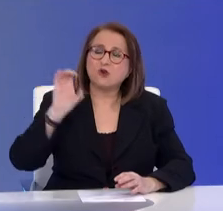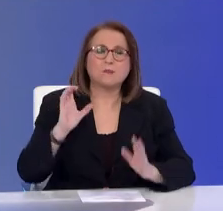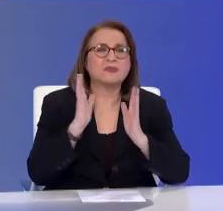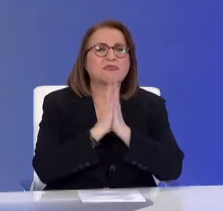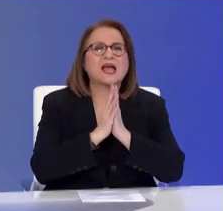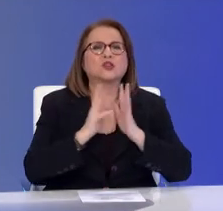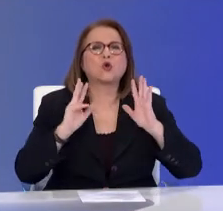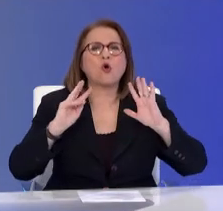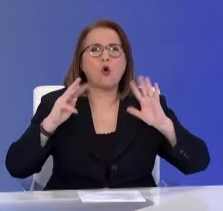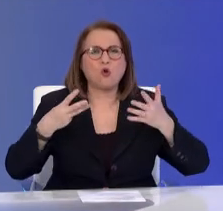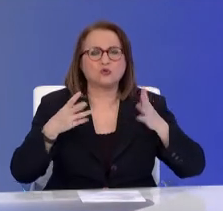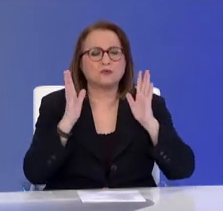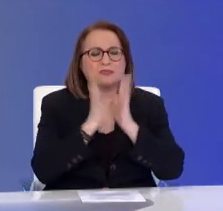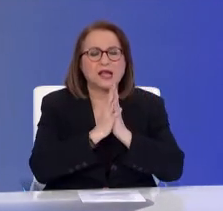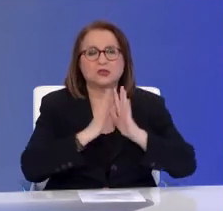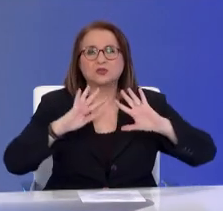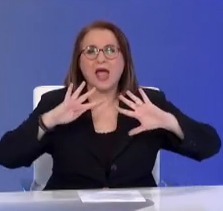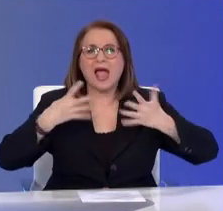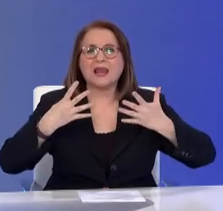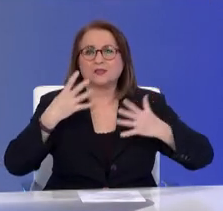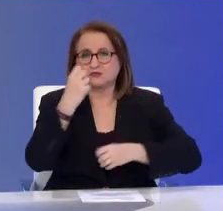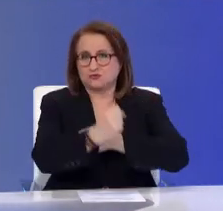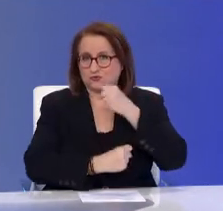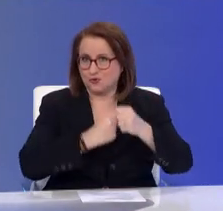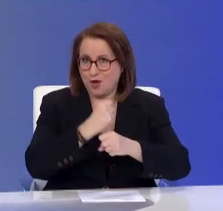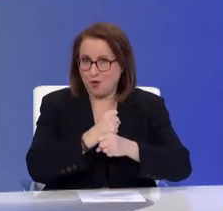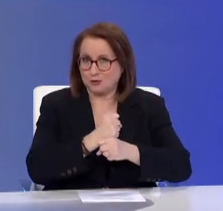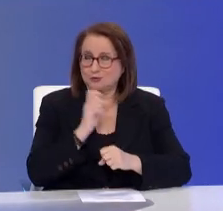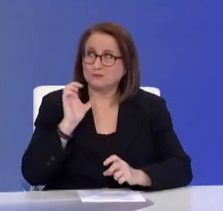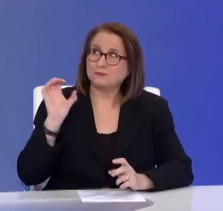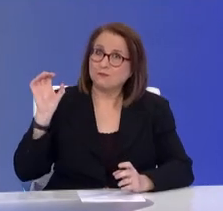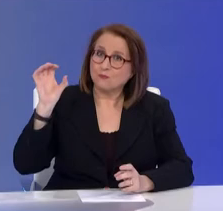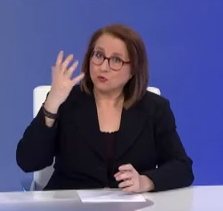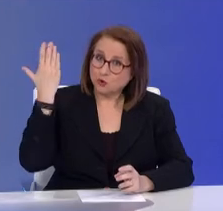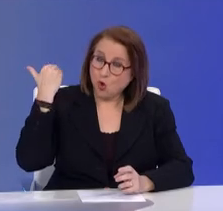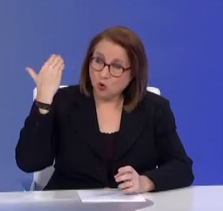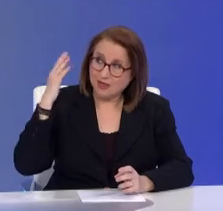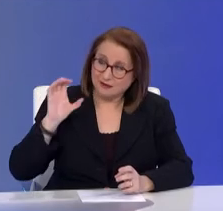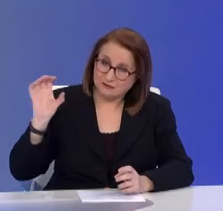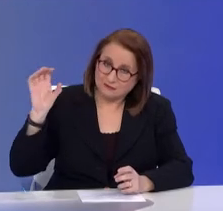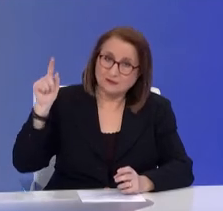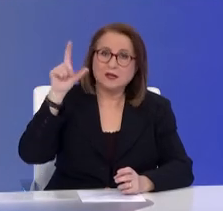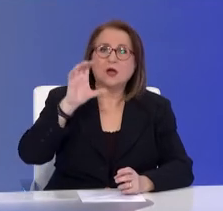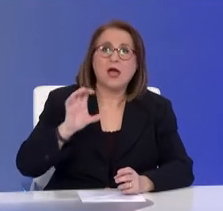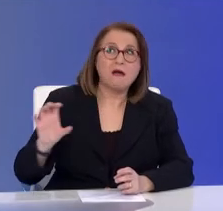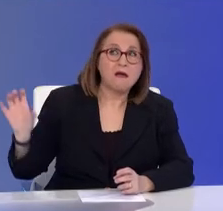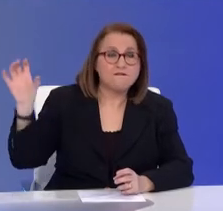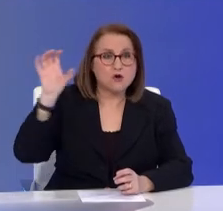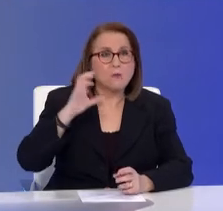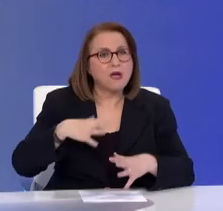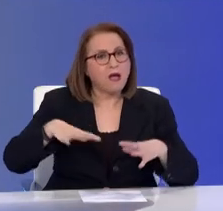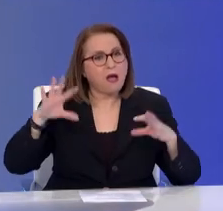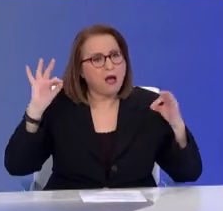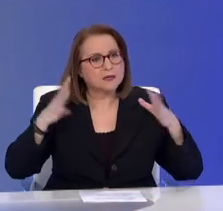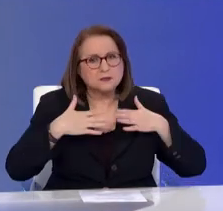και του 19ου αιώνα, το πνευματικό κίνημα του φιλελληνισμού πραγματικά